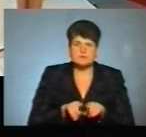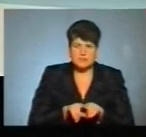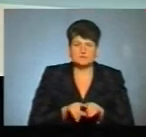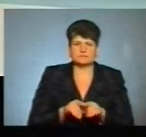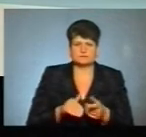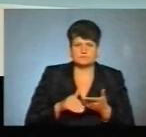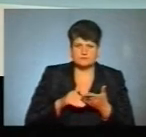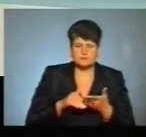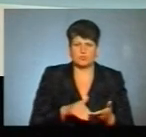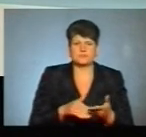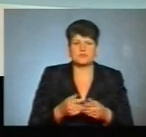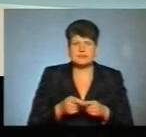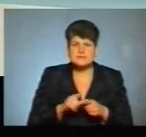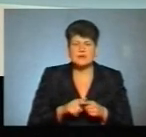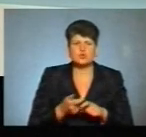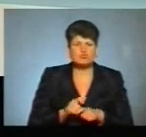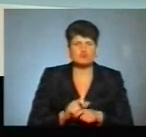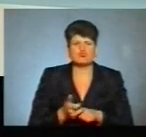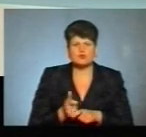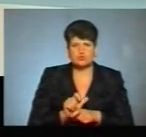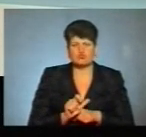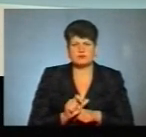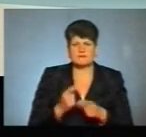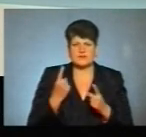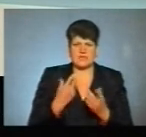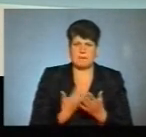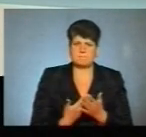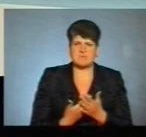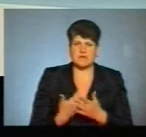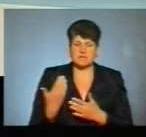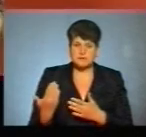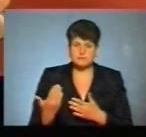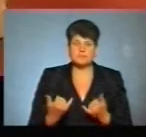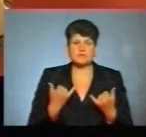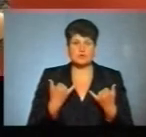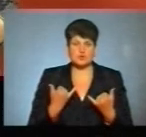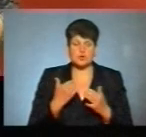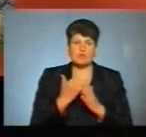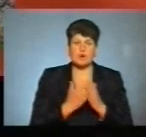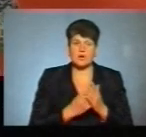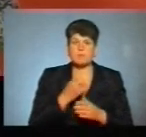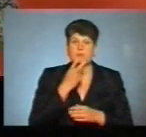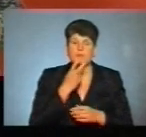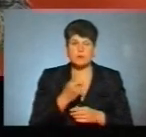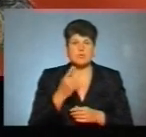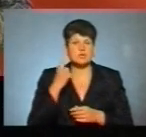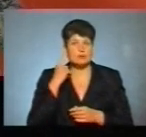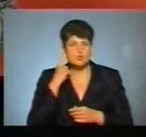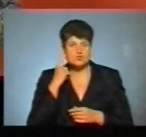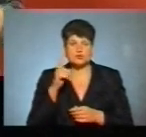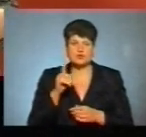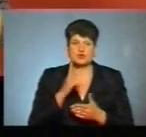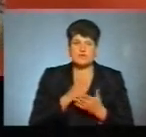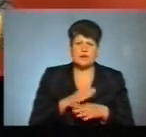спроможні допомагати, то такий, мені здається, дуже великий приклад. Власне, сьогодні в програмі ми побачили, почули, що